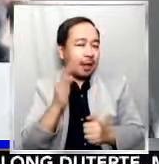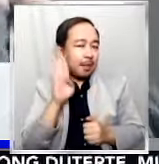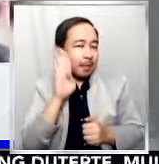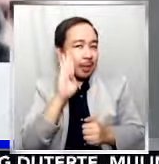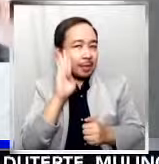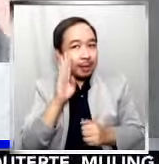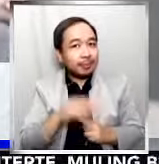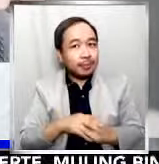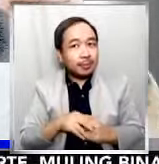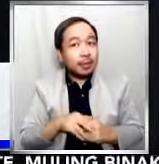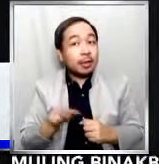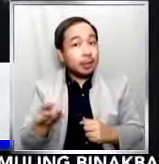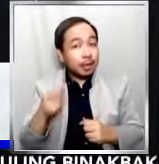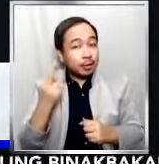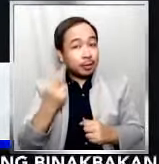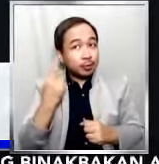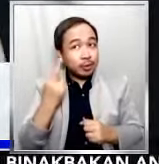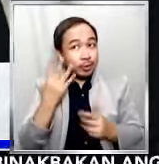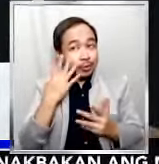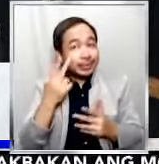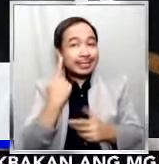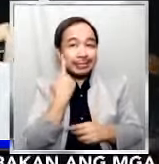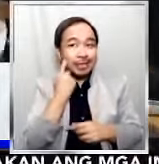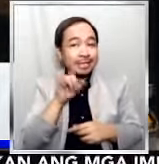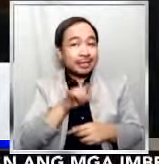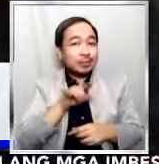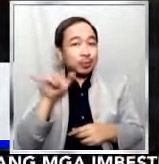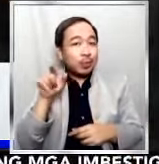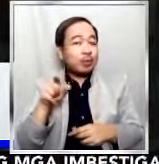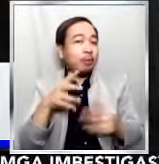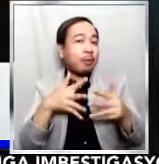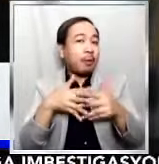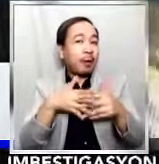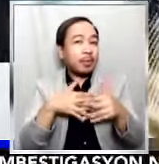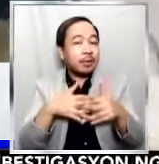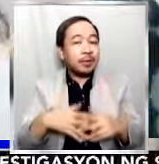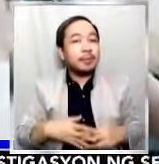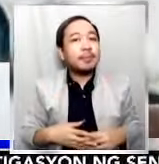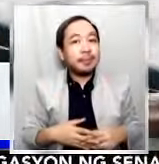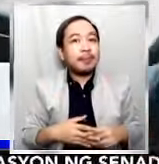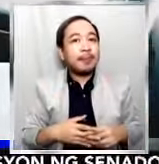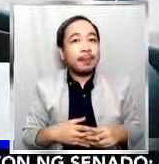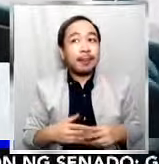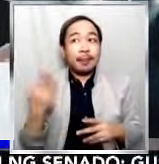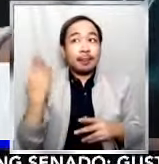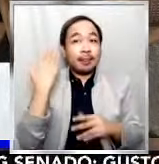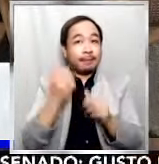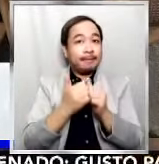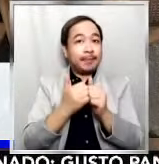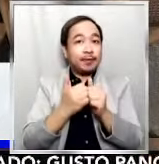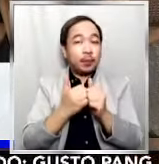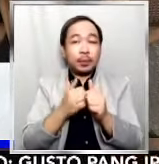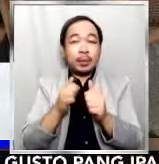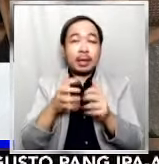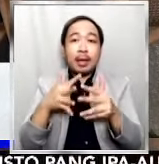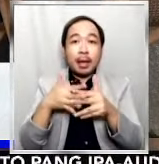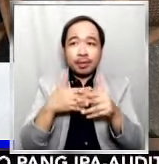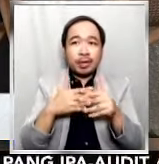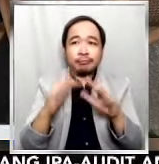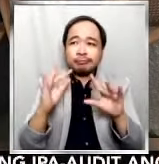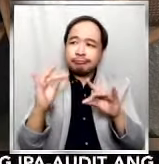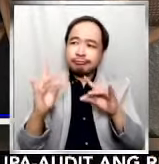nila sa Amerika. Maganda din kasi we get to know pa yung mga ugali namin